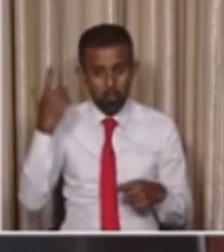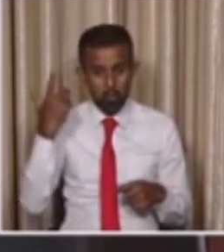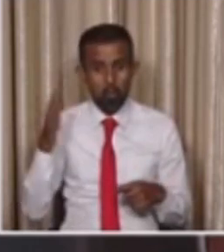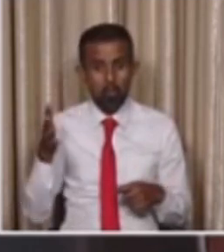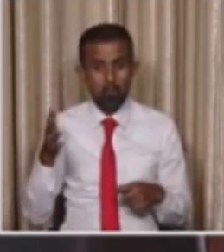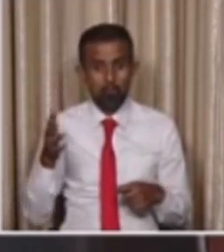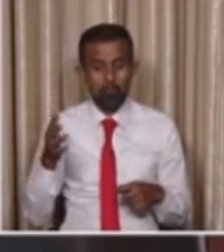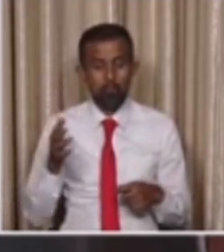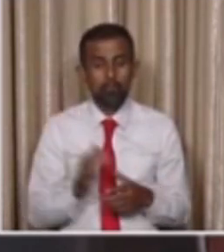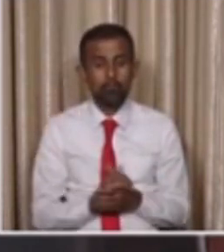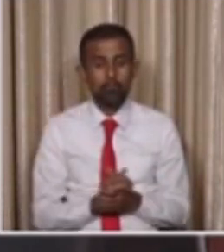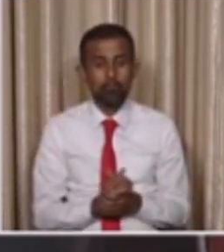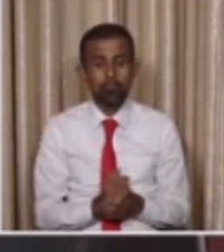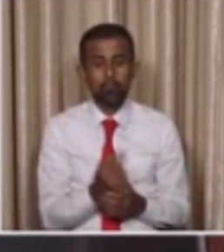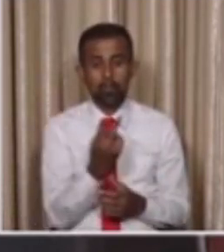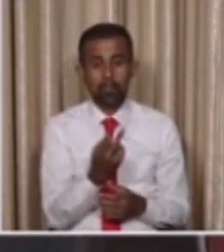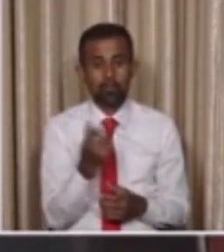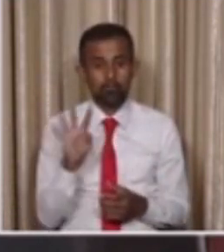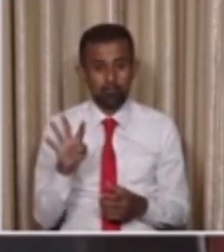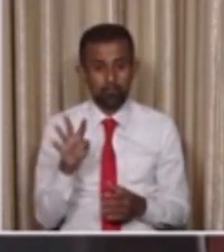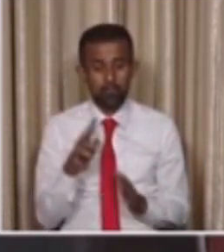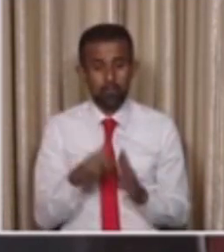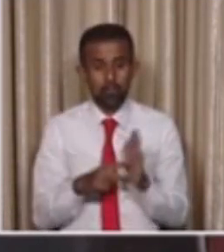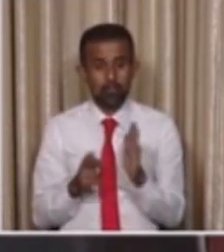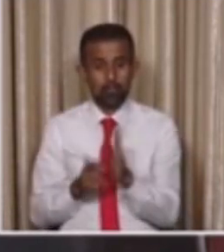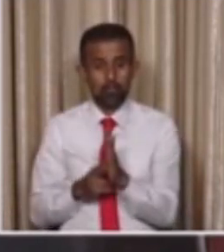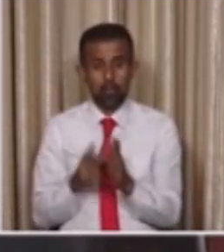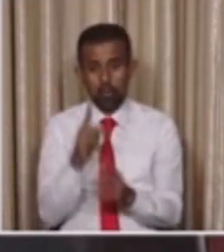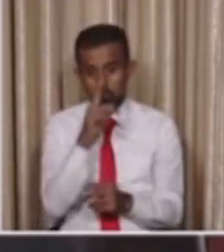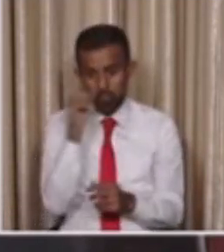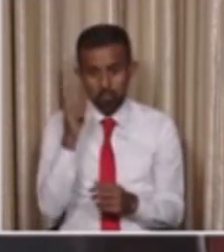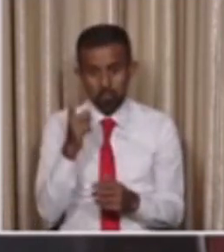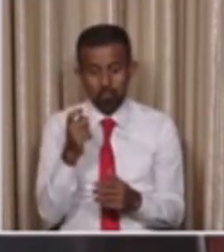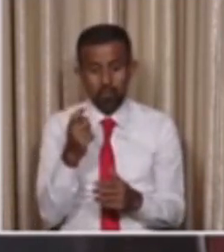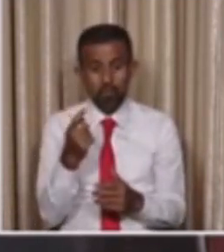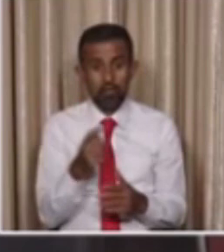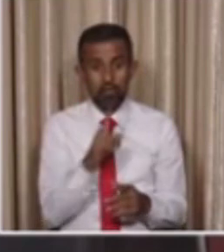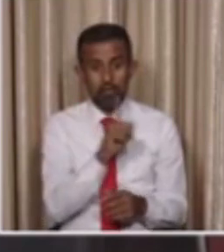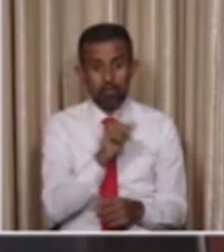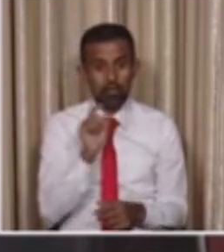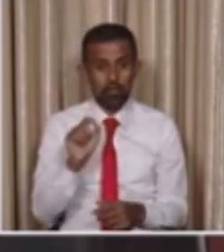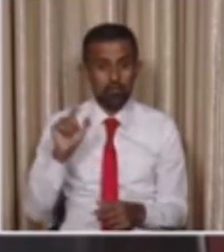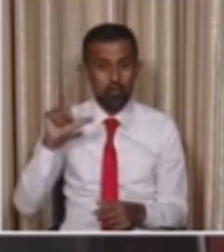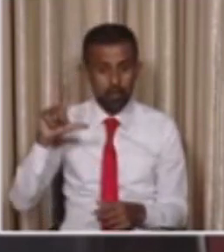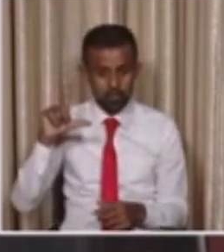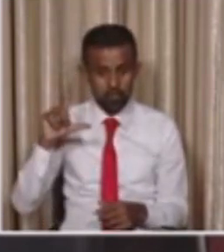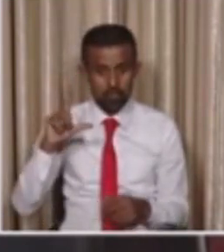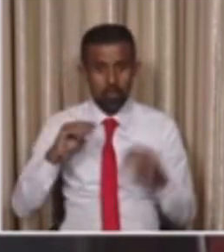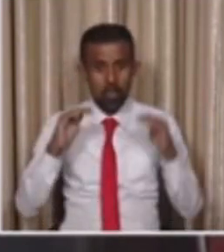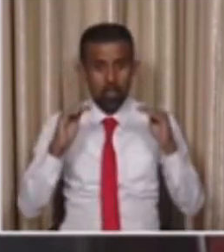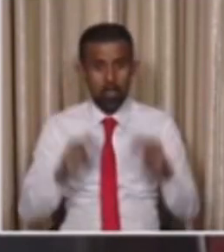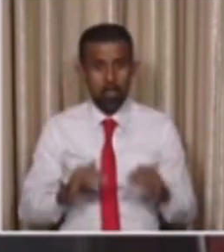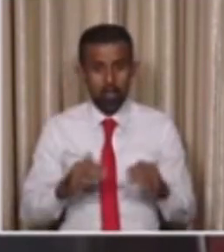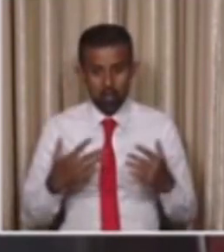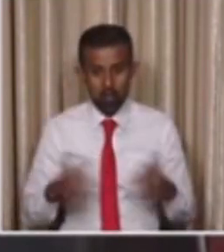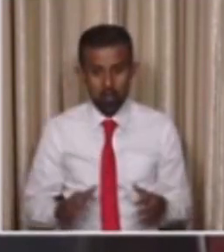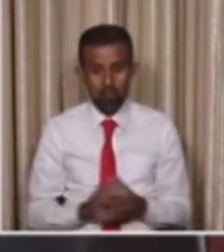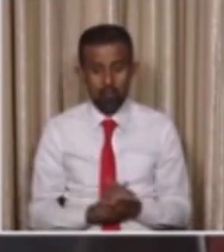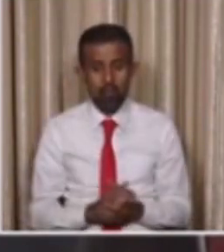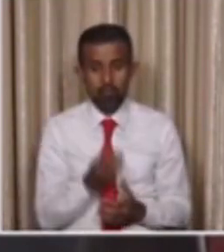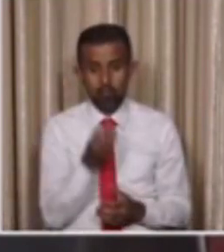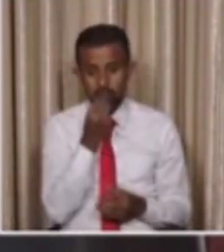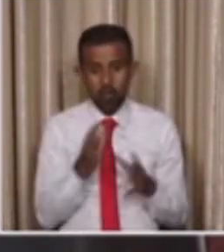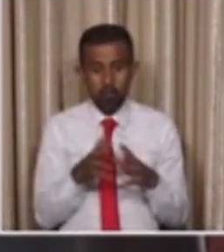තමයි 2024 ජූනි මාස වෙනකොට මේ වාර්තාව කියන්නේ 1.7 දක්වා අඩු වෙලා තියෙනවා කියලා. ආහාර